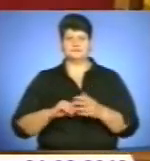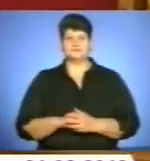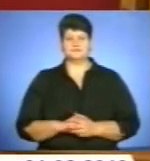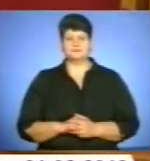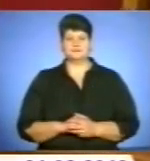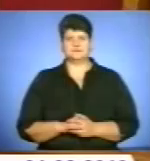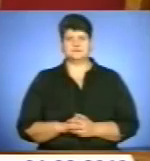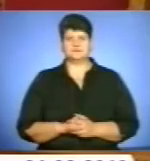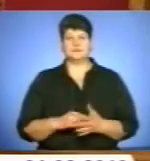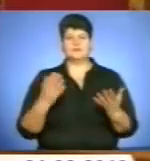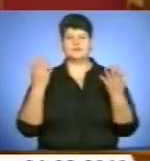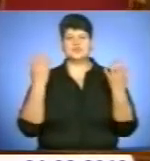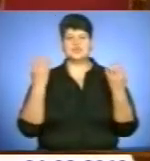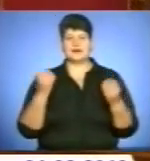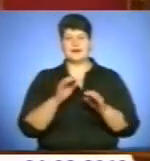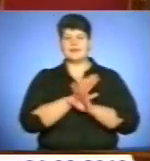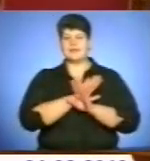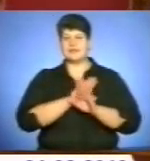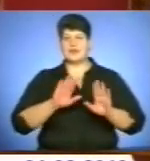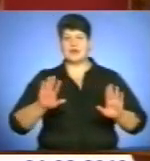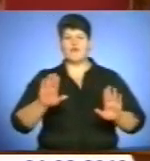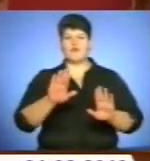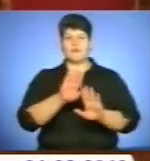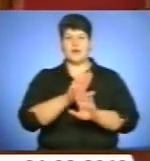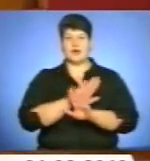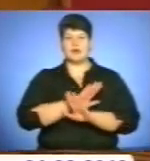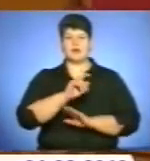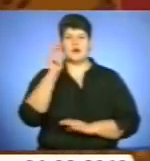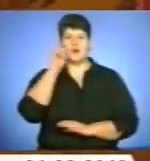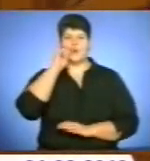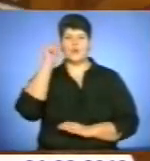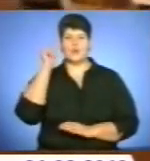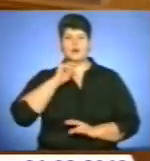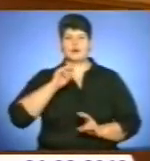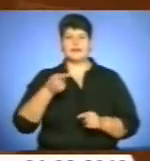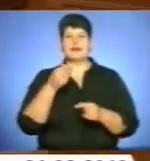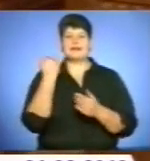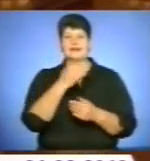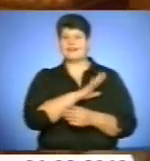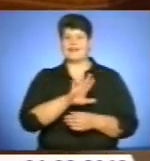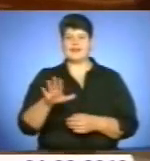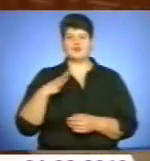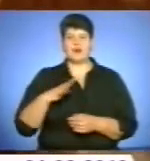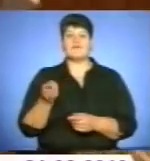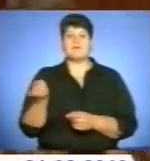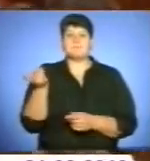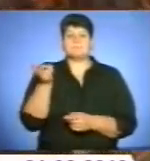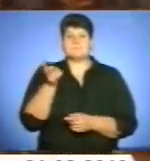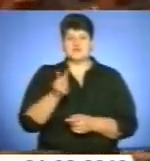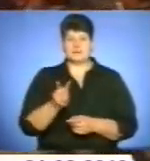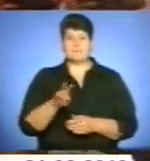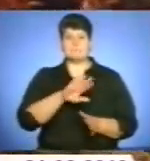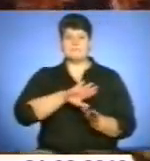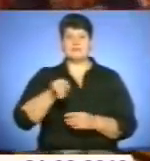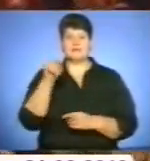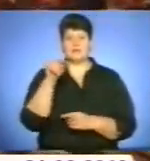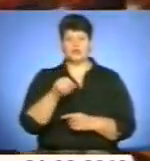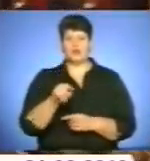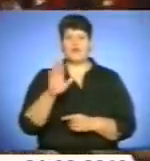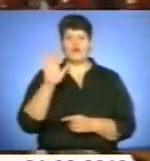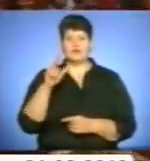Ще не вмерла. Їх не чекали, а вони прийшли. Після того, як спікер парламенту